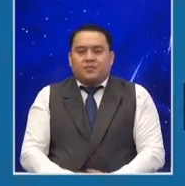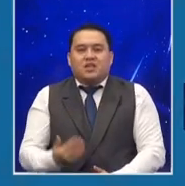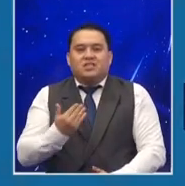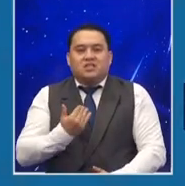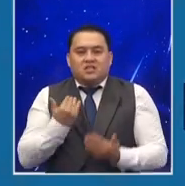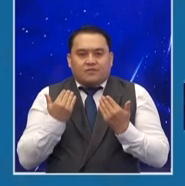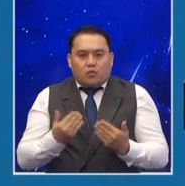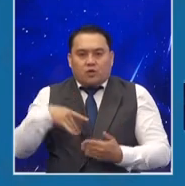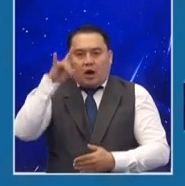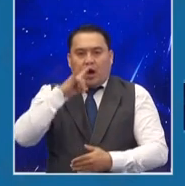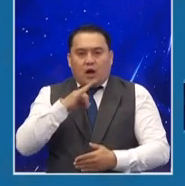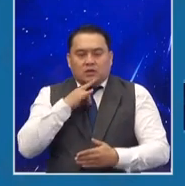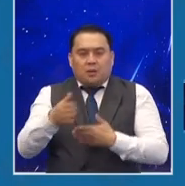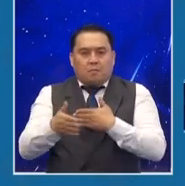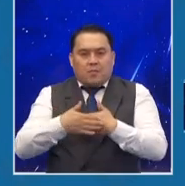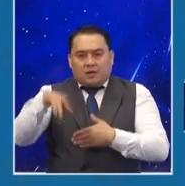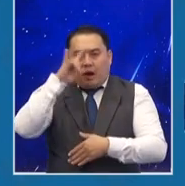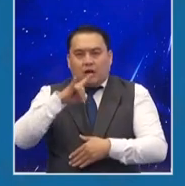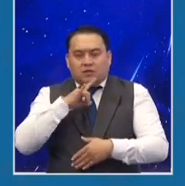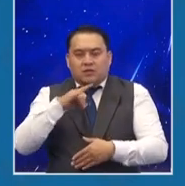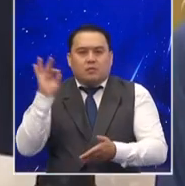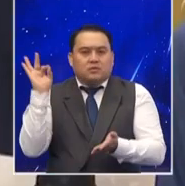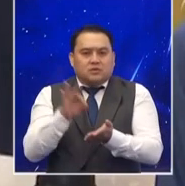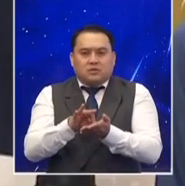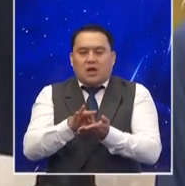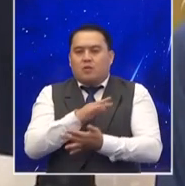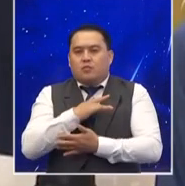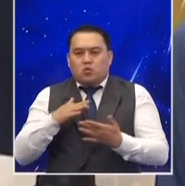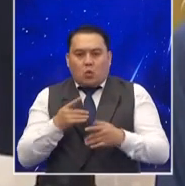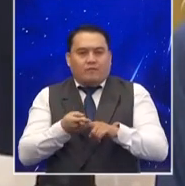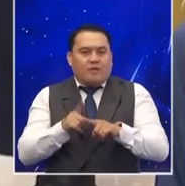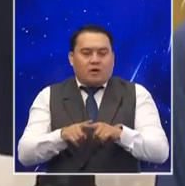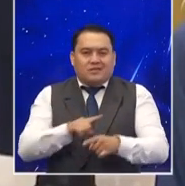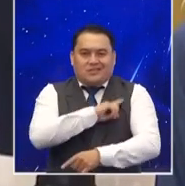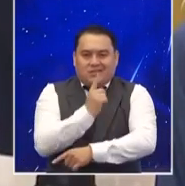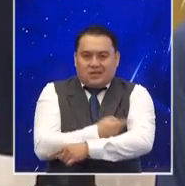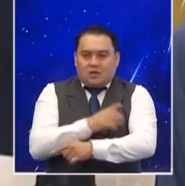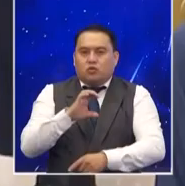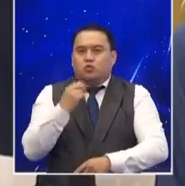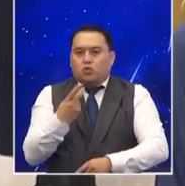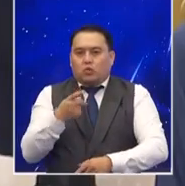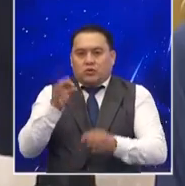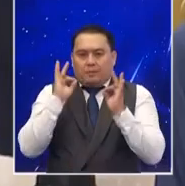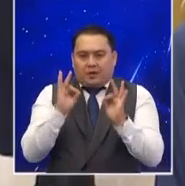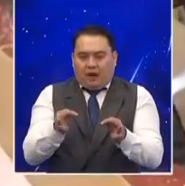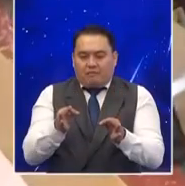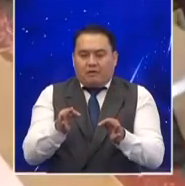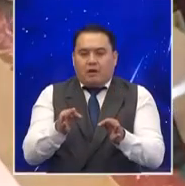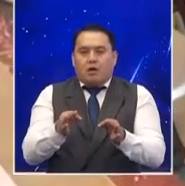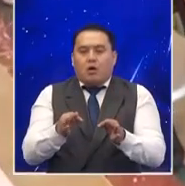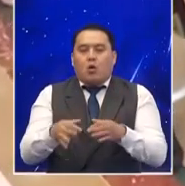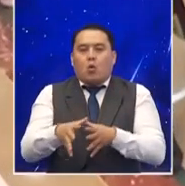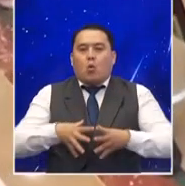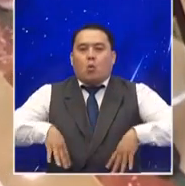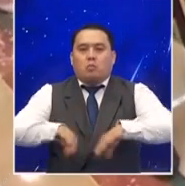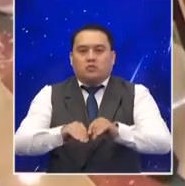перед Казахстаном стоит целый ряд новых масштабных задач. Мы строим экономически сильное, социально справедливое и открытое